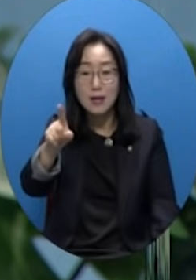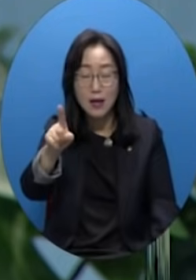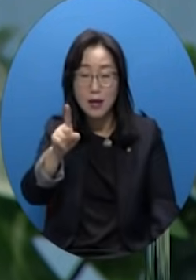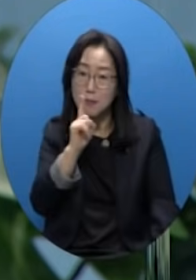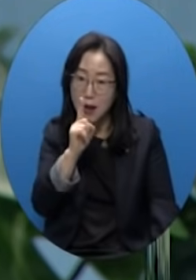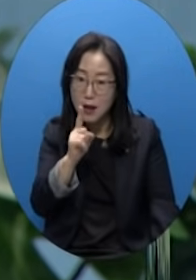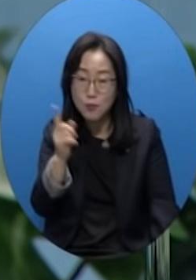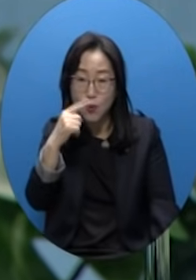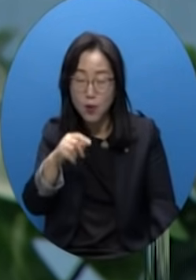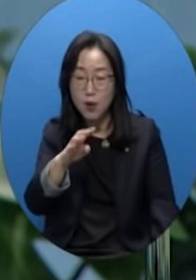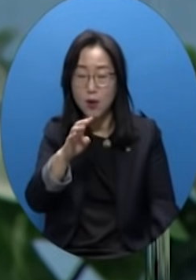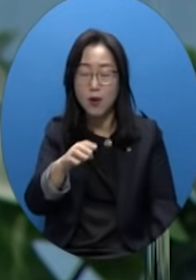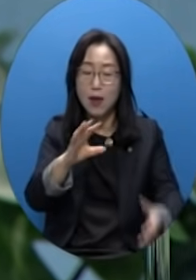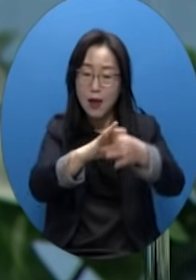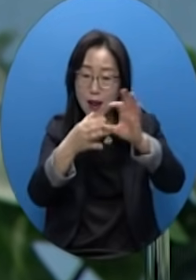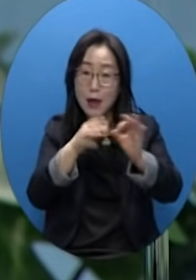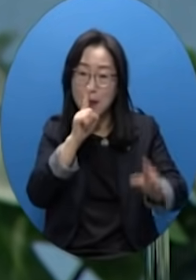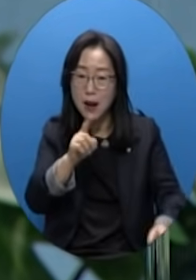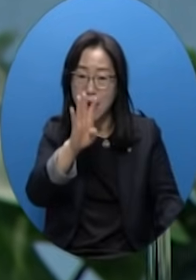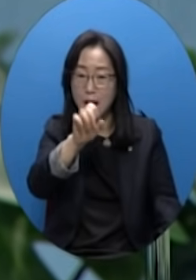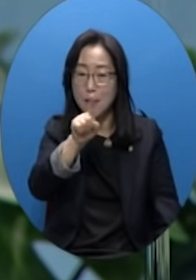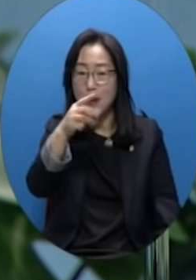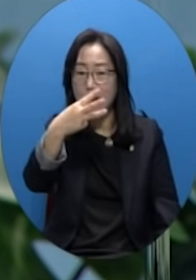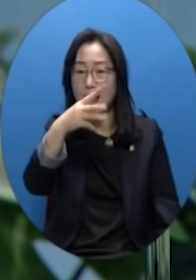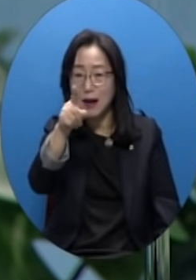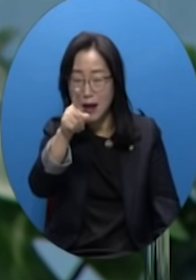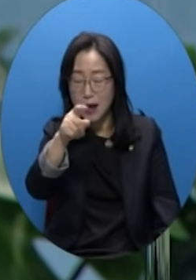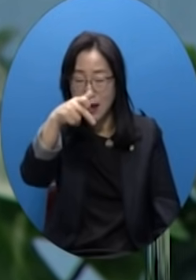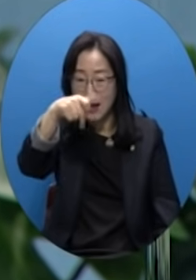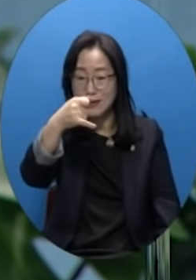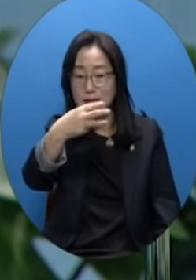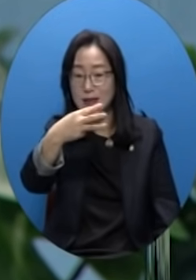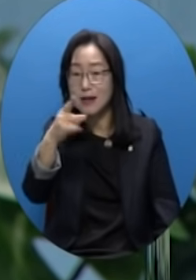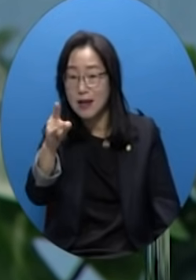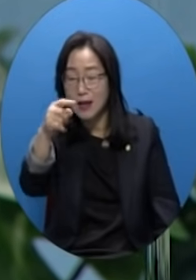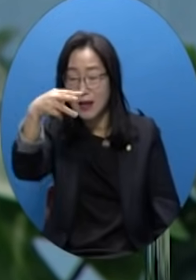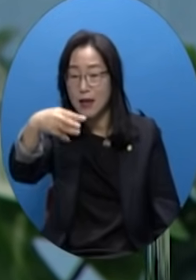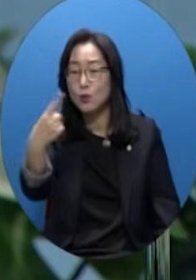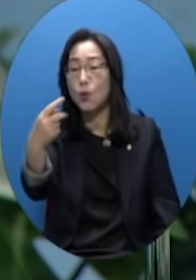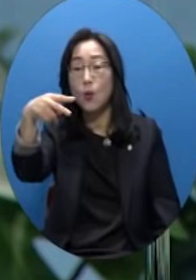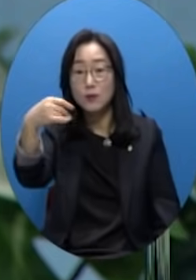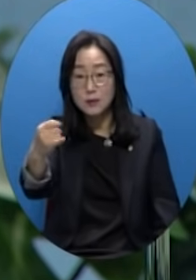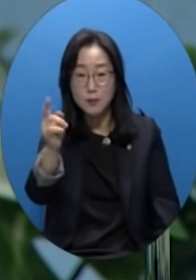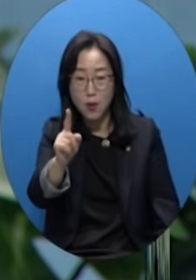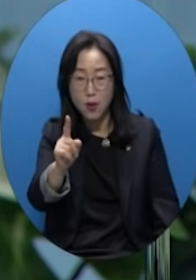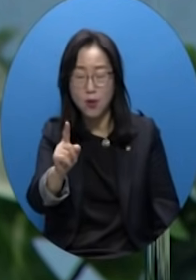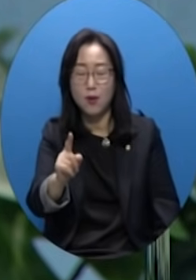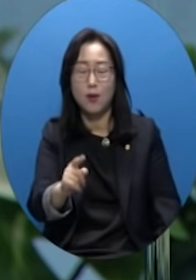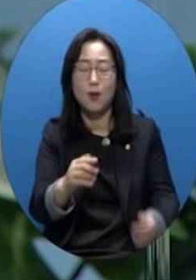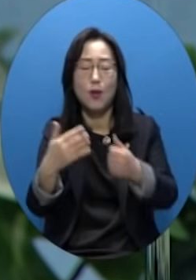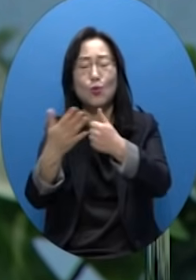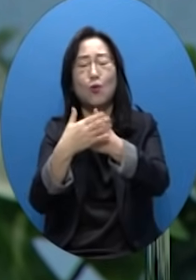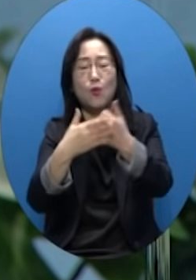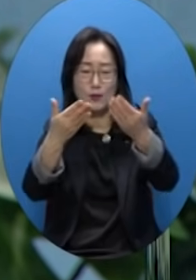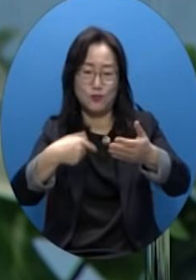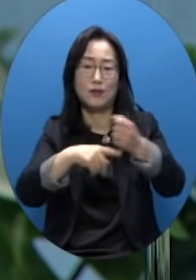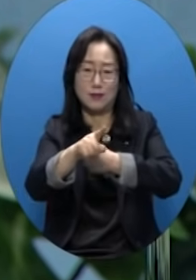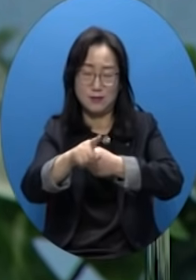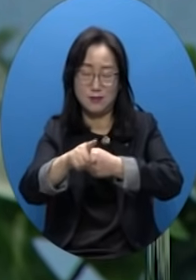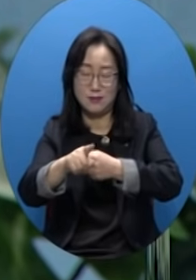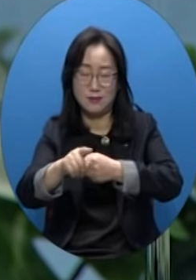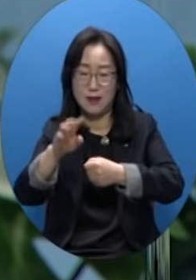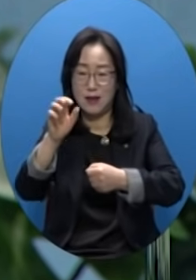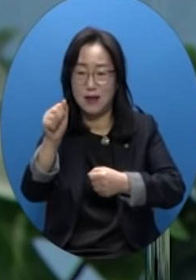헬라 원어로 팔아 카레 토스 옆에서 돕는 자 라고 하는 뜻인데 그냥 헬터 라고 번역된 성규도